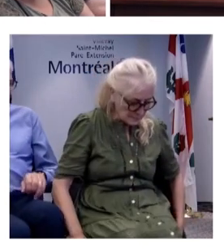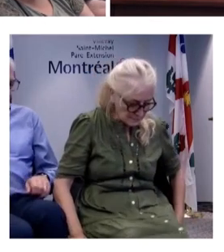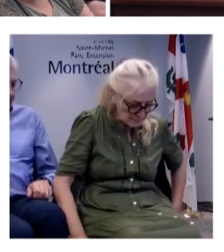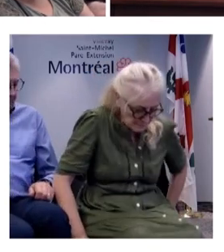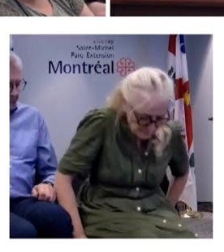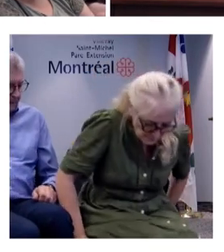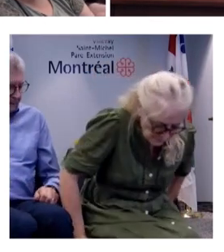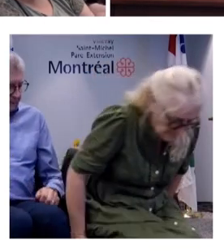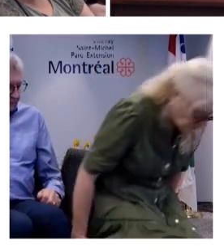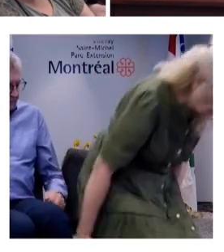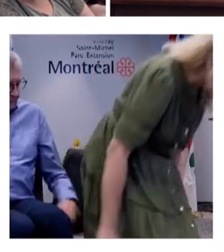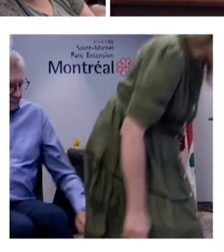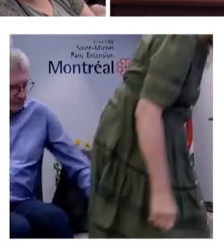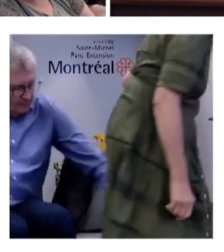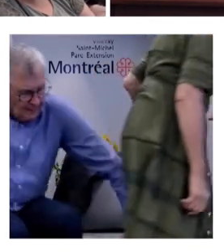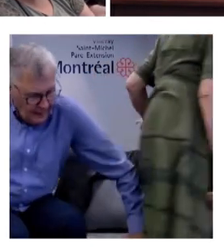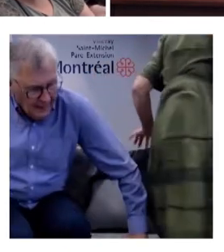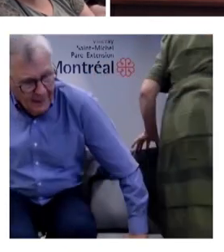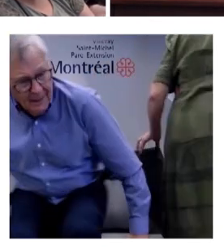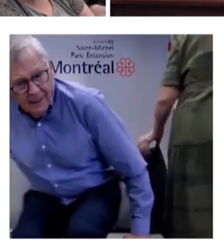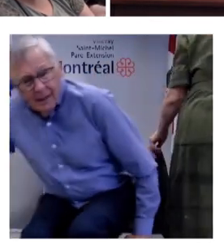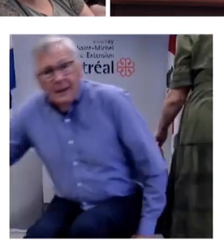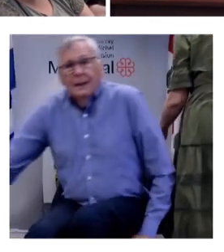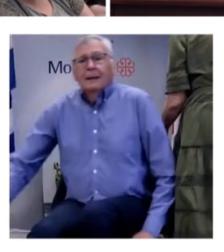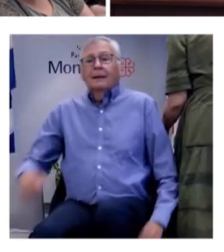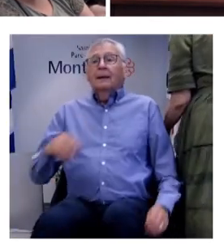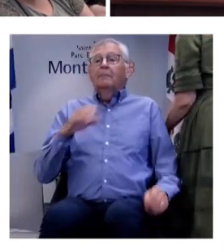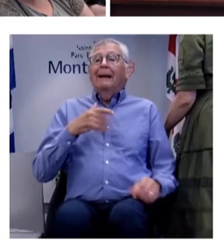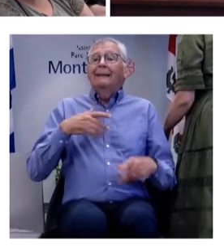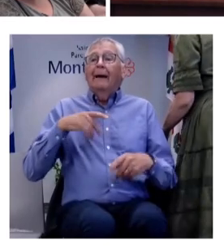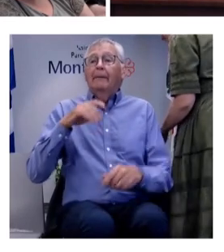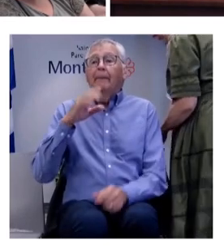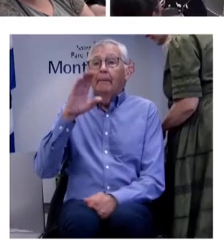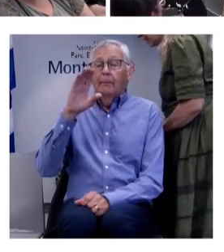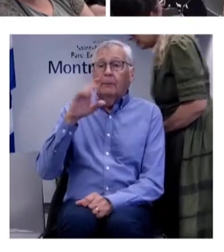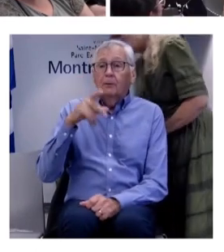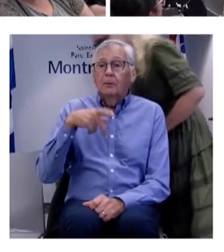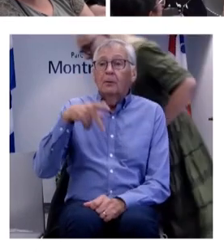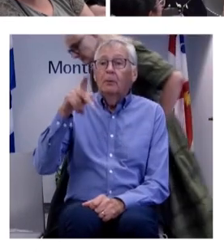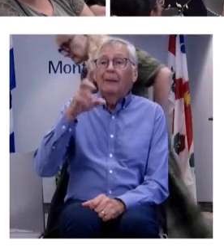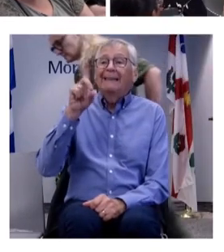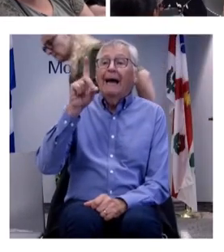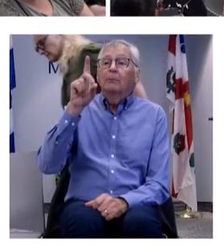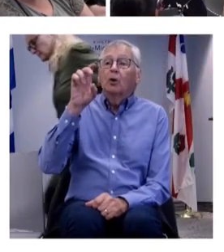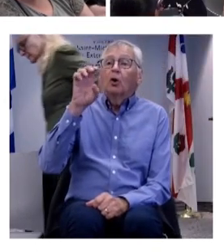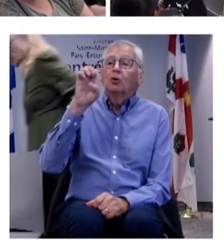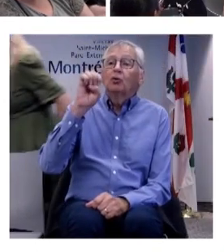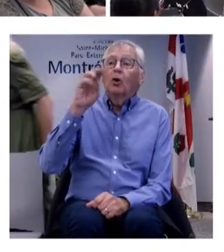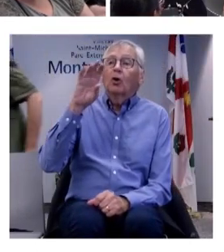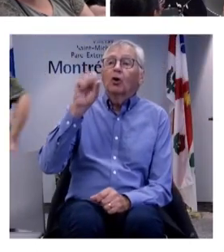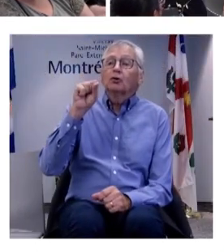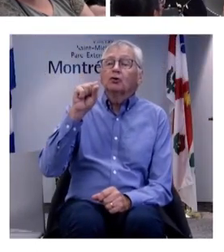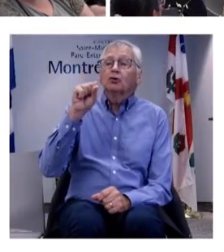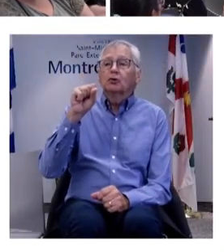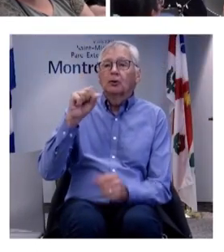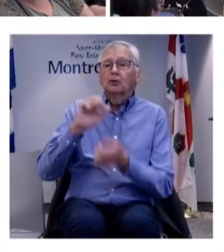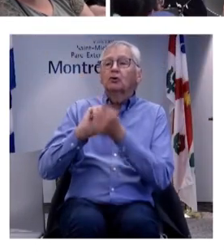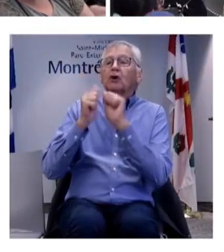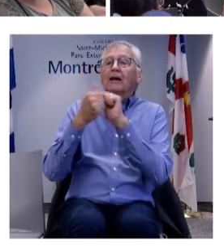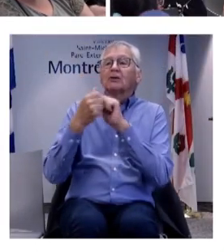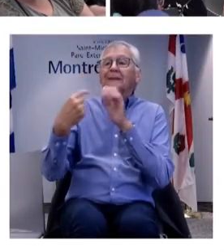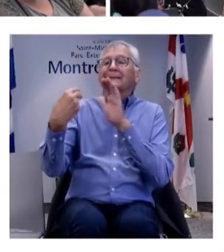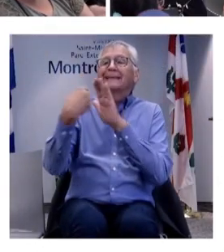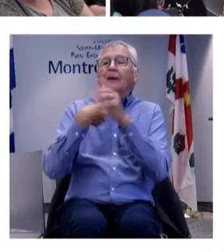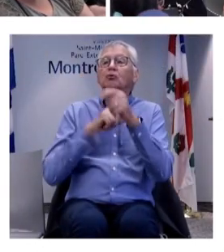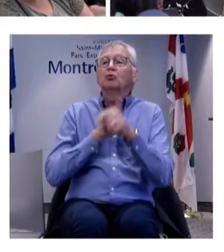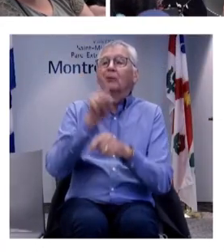madame de rose vous avait dit que sur balle la ruelle maintenant il y avait des transits de camions parce que c'est un sens unique maintenant donc moi je comprends